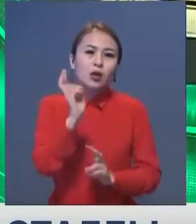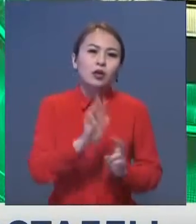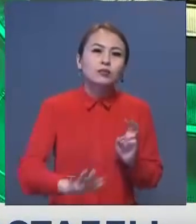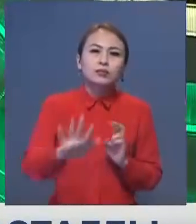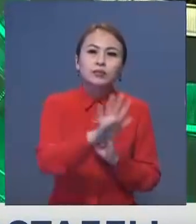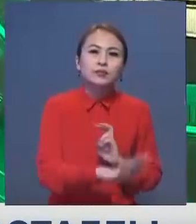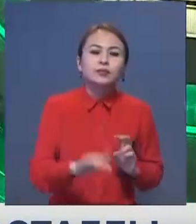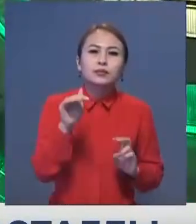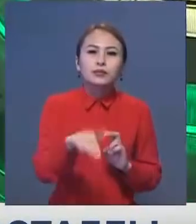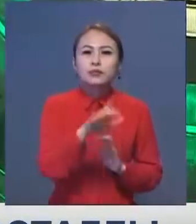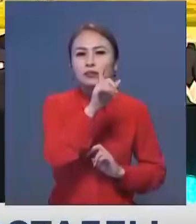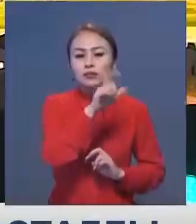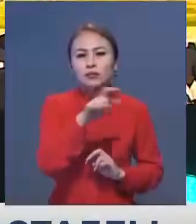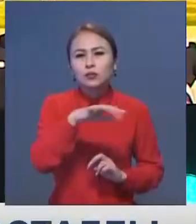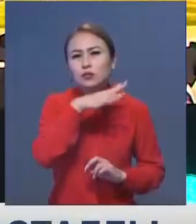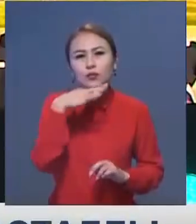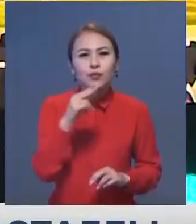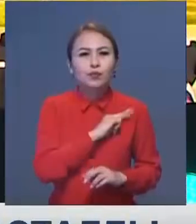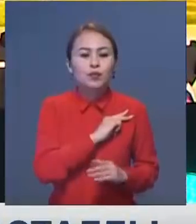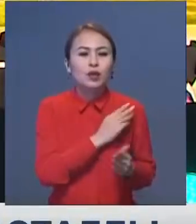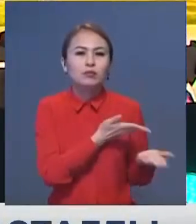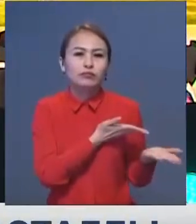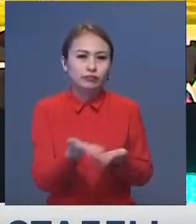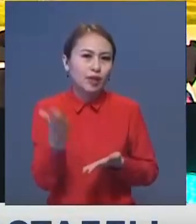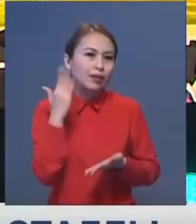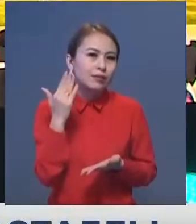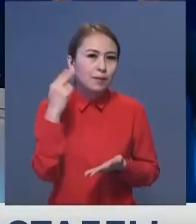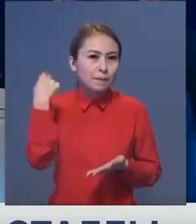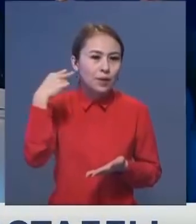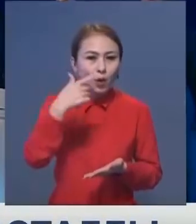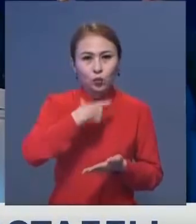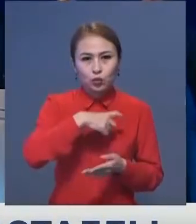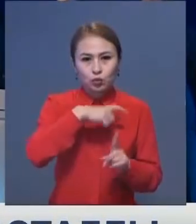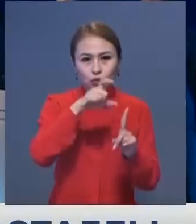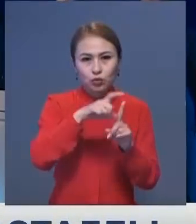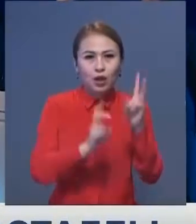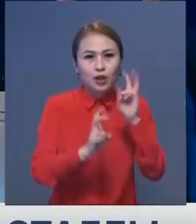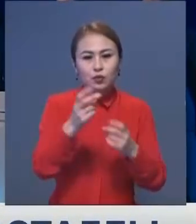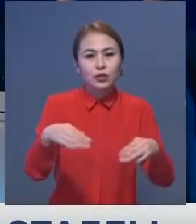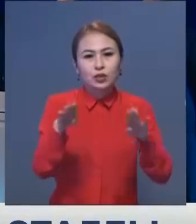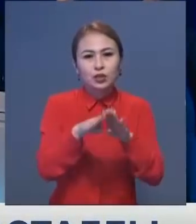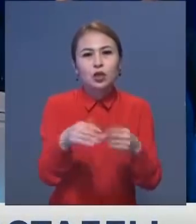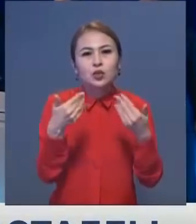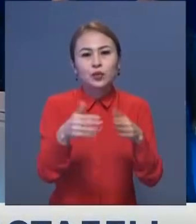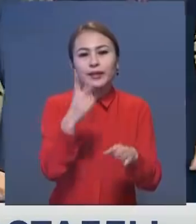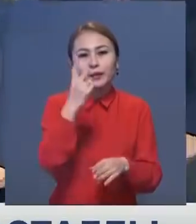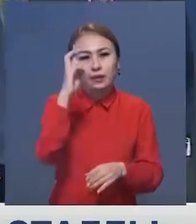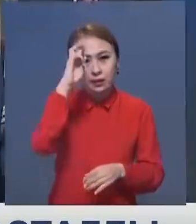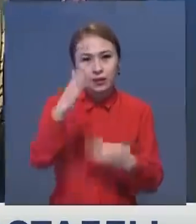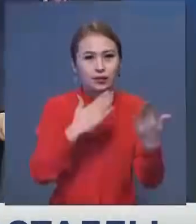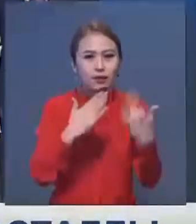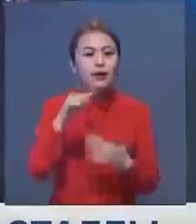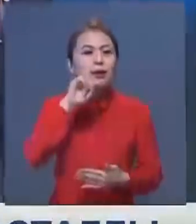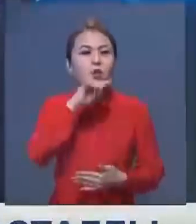құйылған. Зауыт мыңнан аса адамды еңбекпен қамтиды. Татарстан президенті өз сөзінде мұндай кәсіпорындардың ашылуы екі